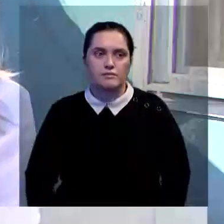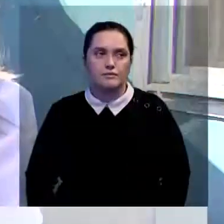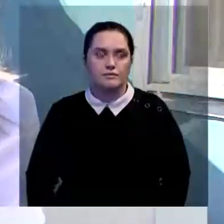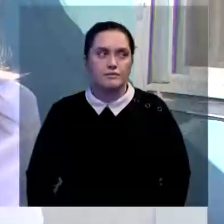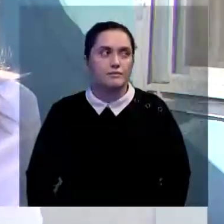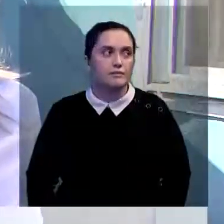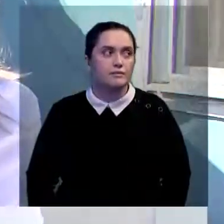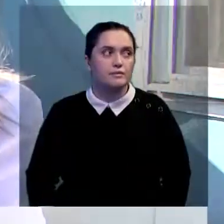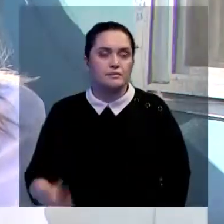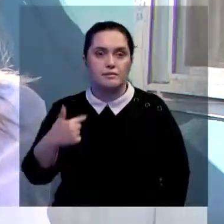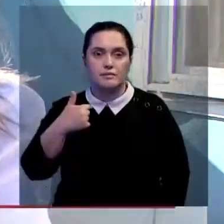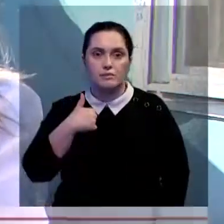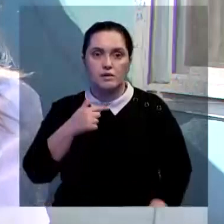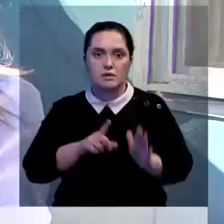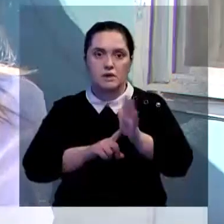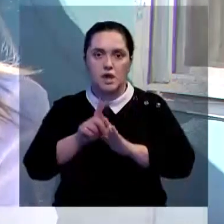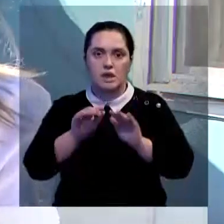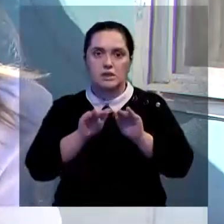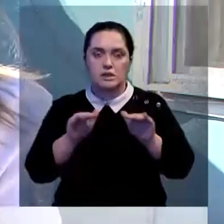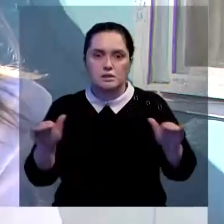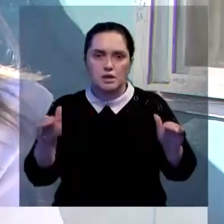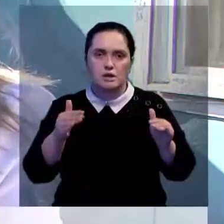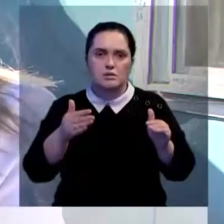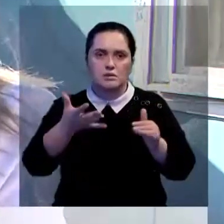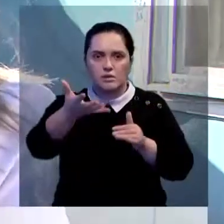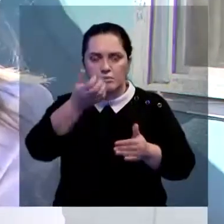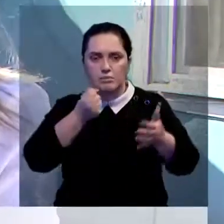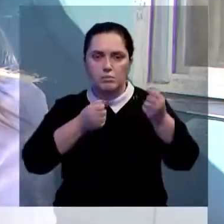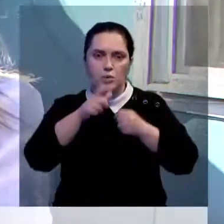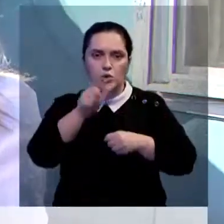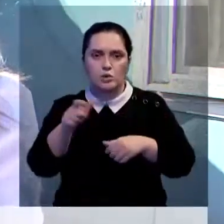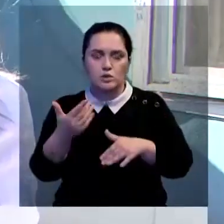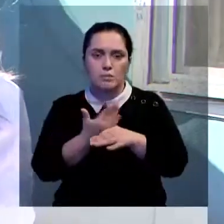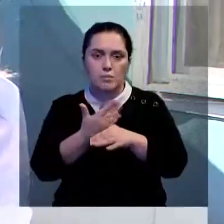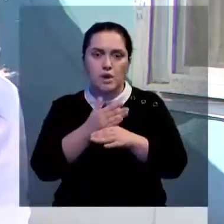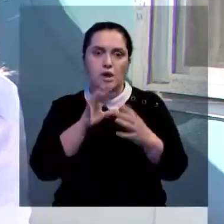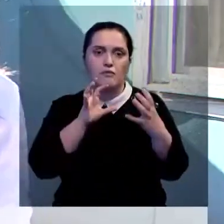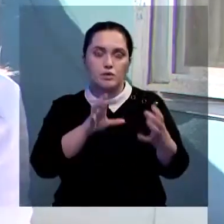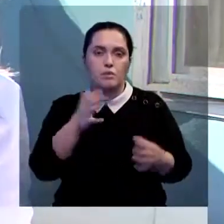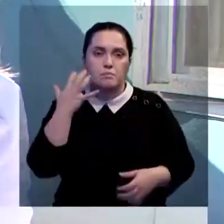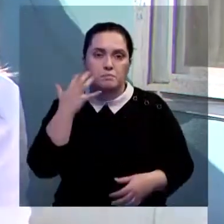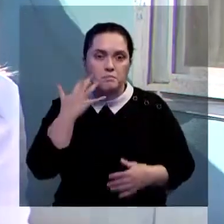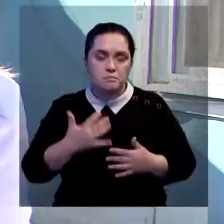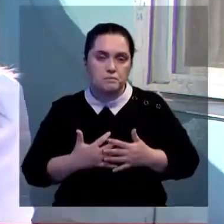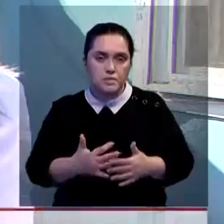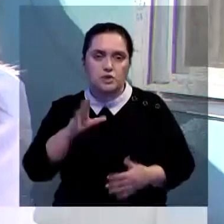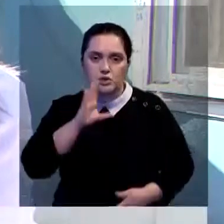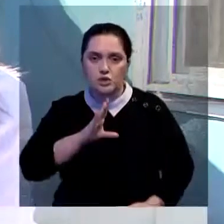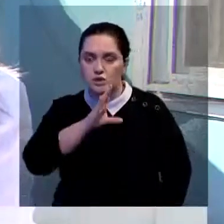начали их из окна детей вытаскивать. Людям помогает с автобуса, которая там беременная женщина